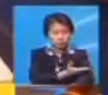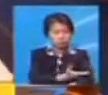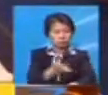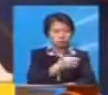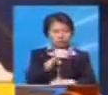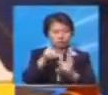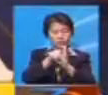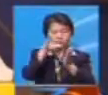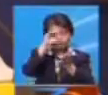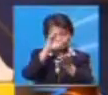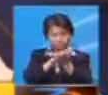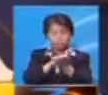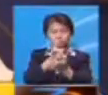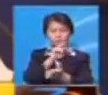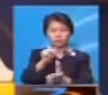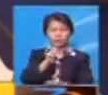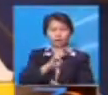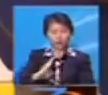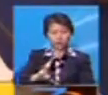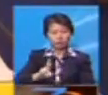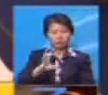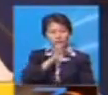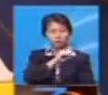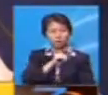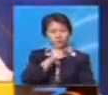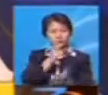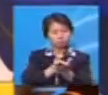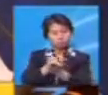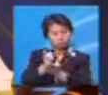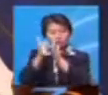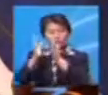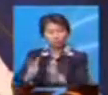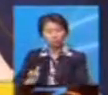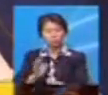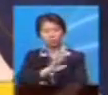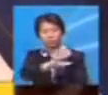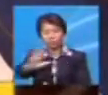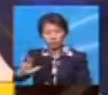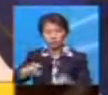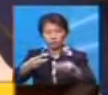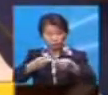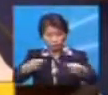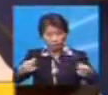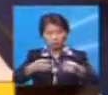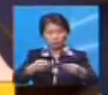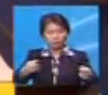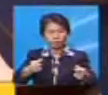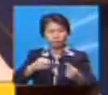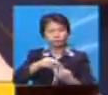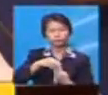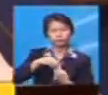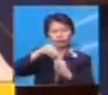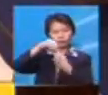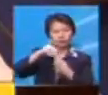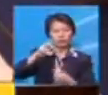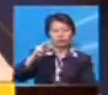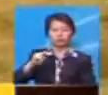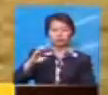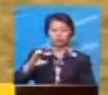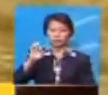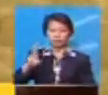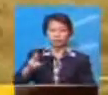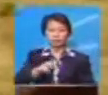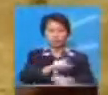beliefs. Guarantee people's rights over their land, especially NCR